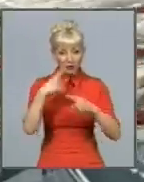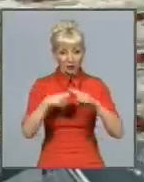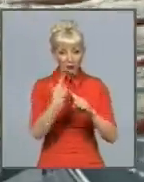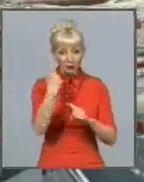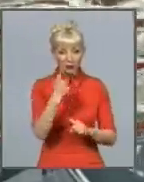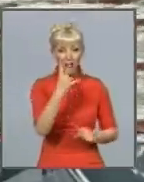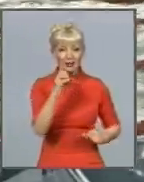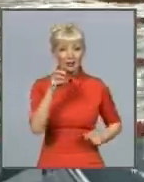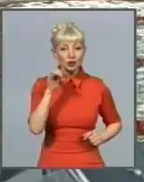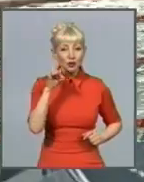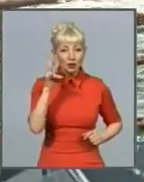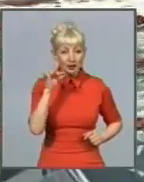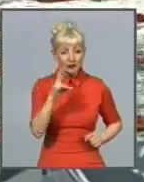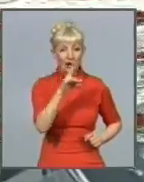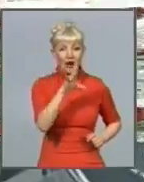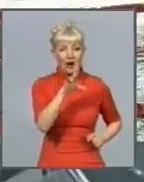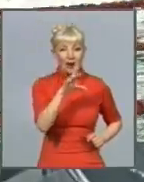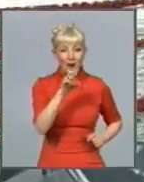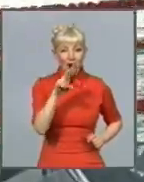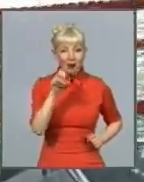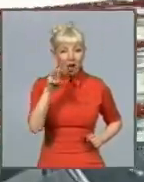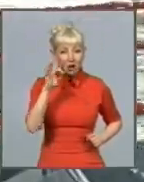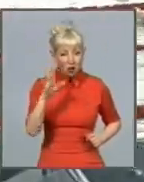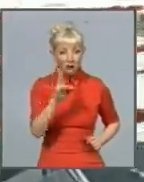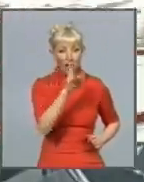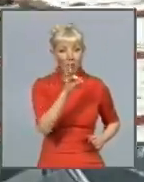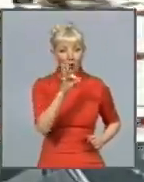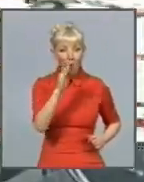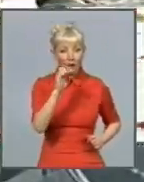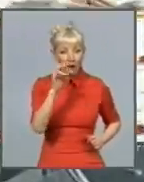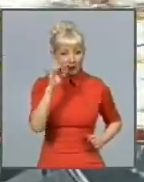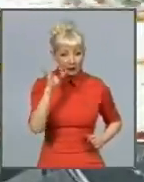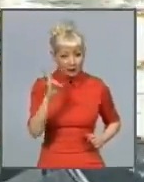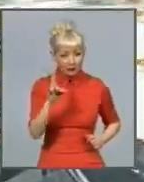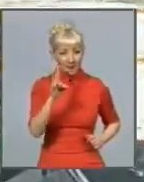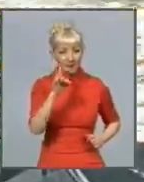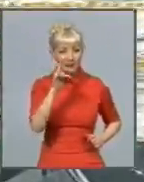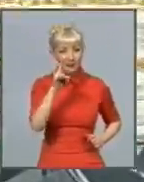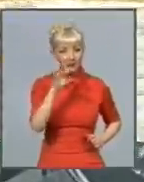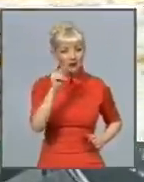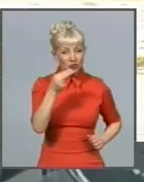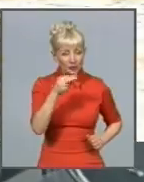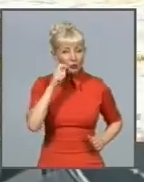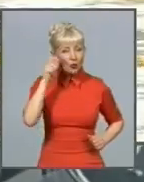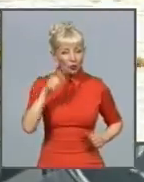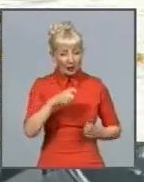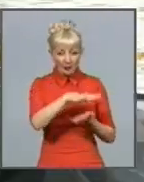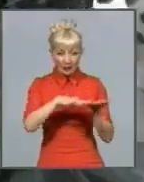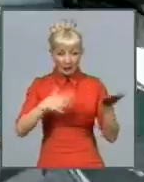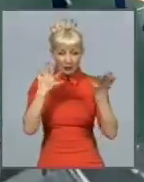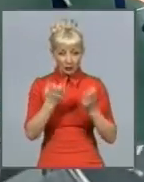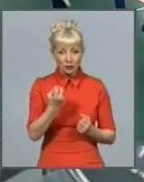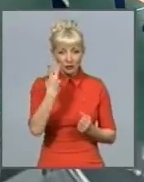Вячеслав Балашов, Денис Кофенко и Виктор Репин стали серебряными призерами. Чемпионат Украины продлится еще 2 дня.